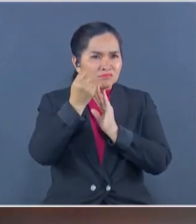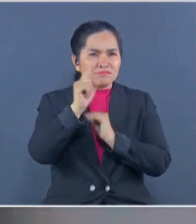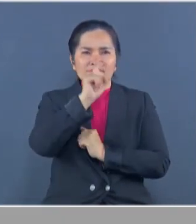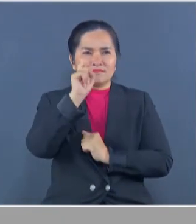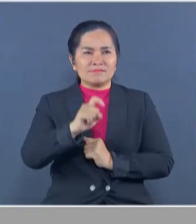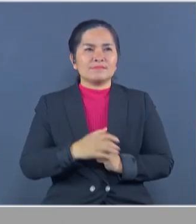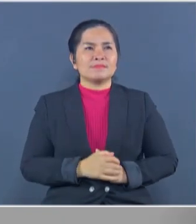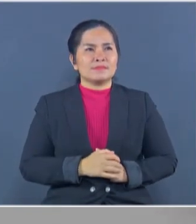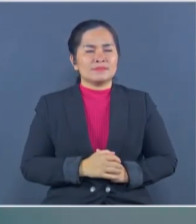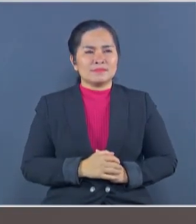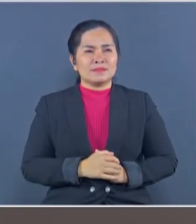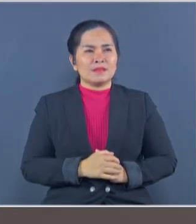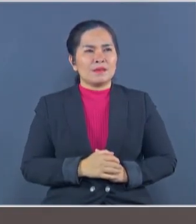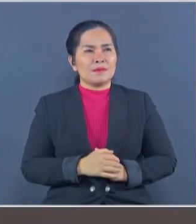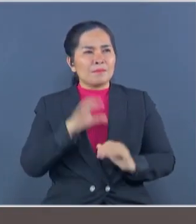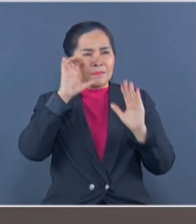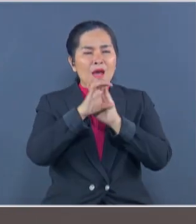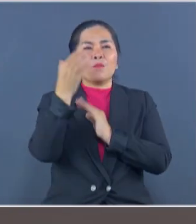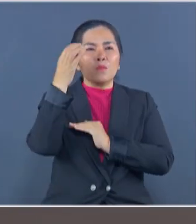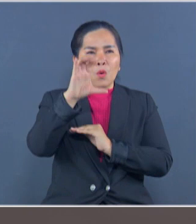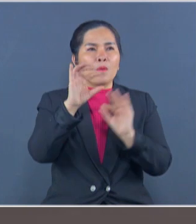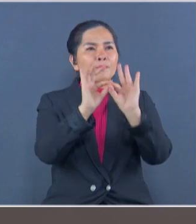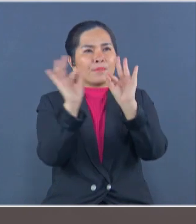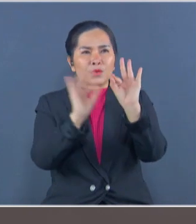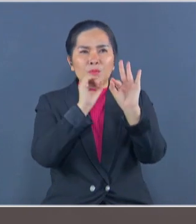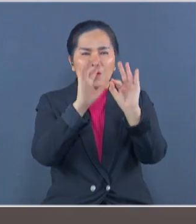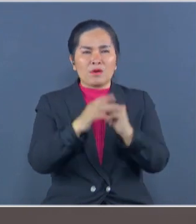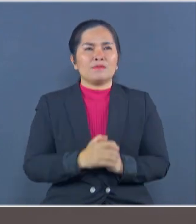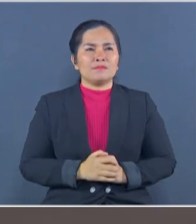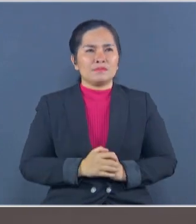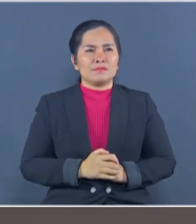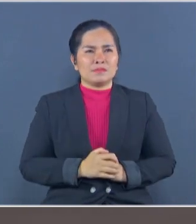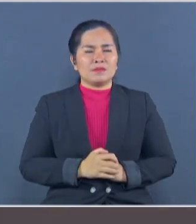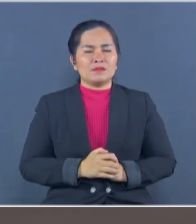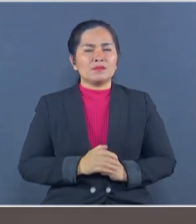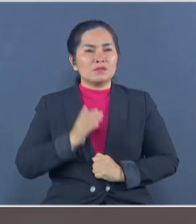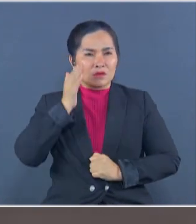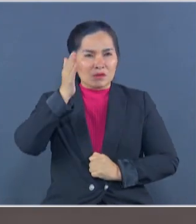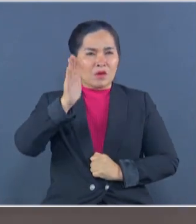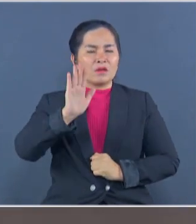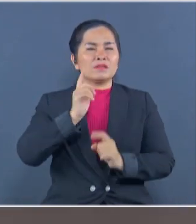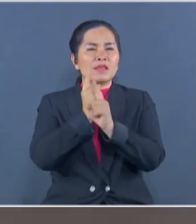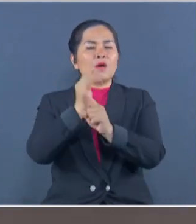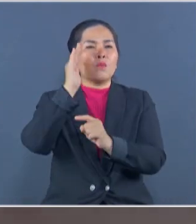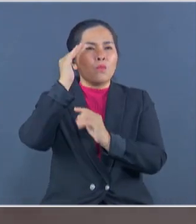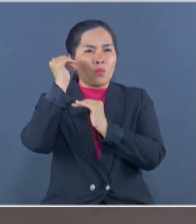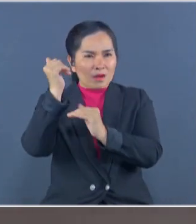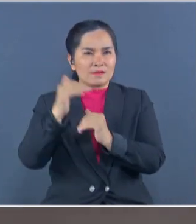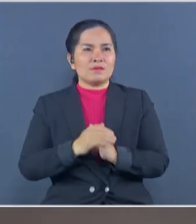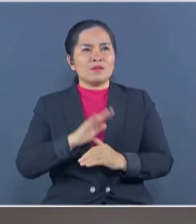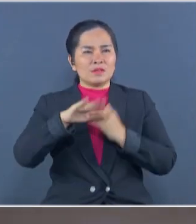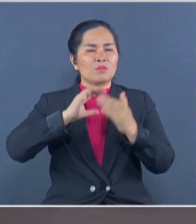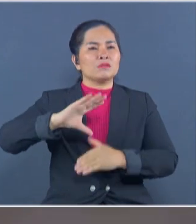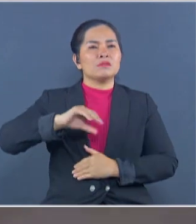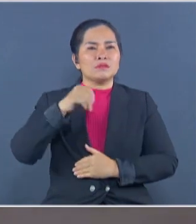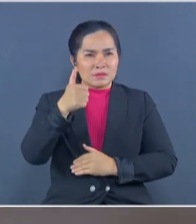วเจ้าตัวค่ะก็โพสต์คลิปริมชายหาดพร้อมกับแคปชั่นบอกว่าคุณต้องมีอนาคตที่คุณคาดหวังว่าสิ่งต่างๆเนี่ยจะดี